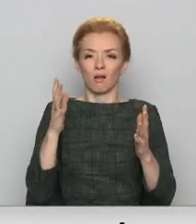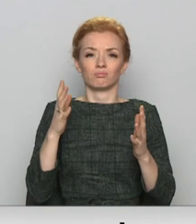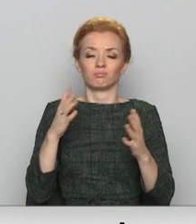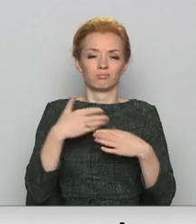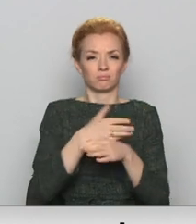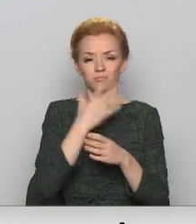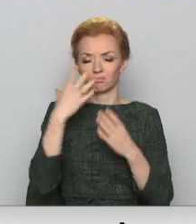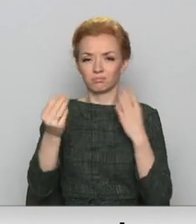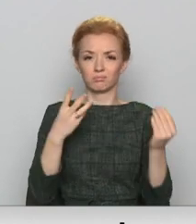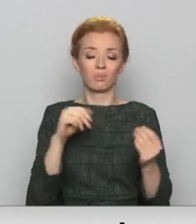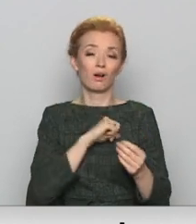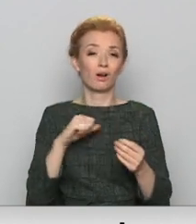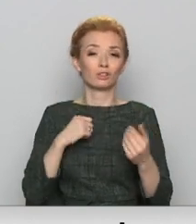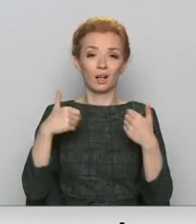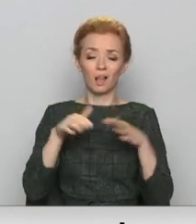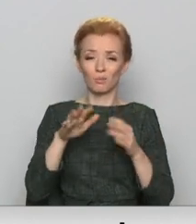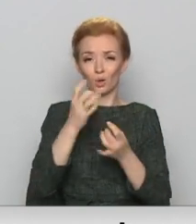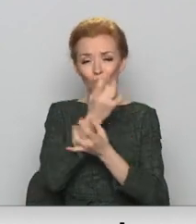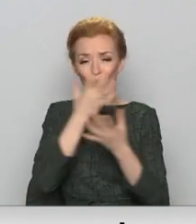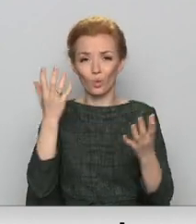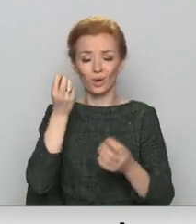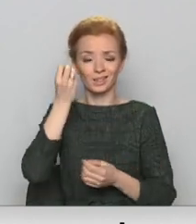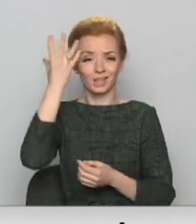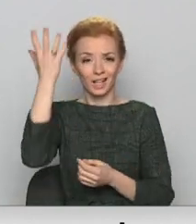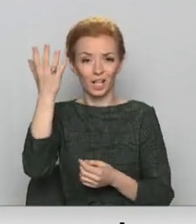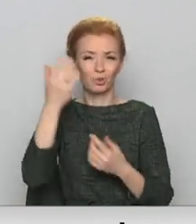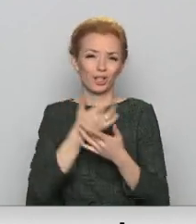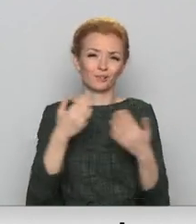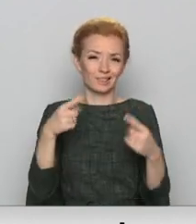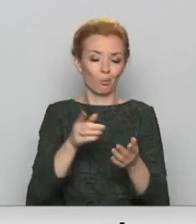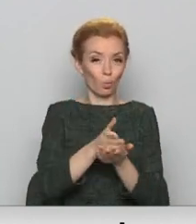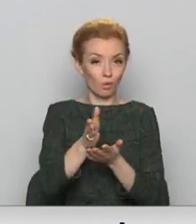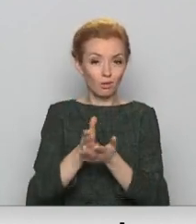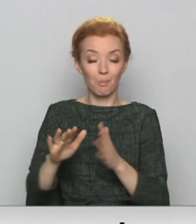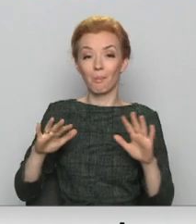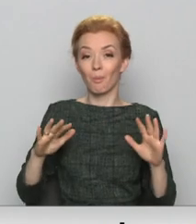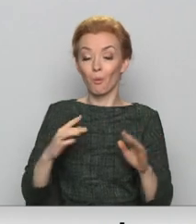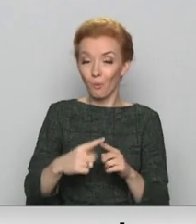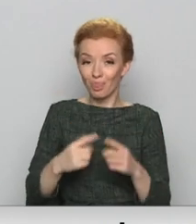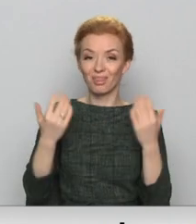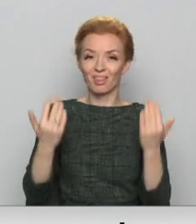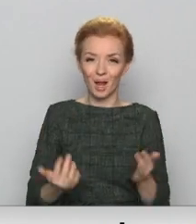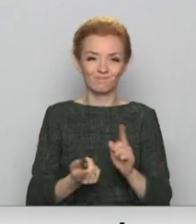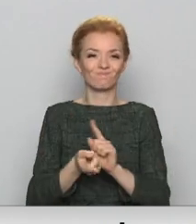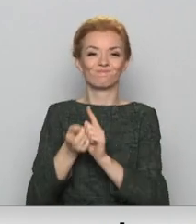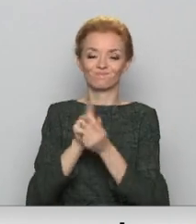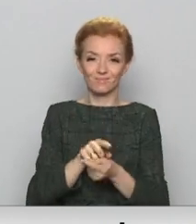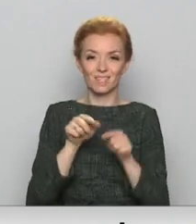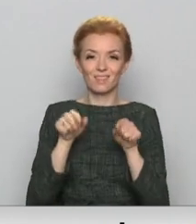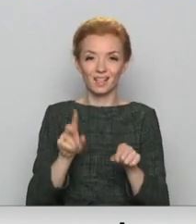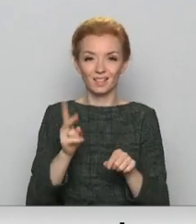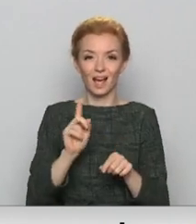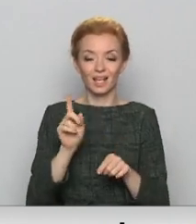par savu kultūras dzīvi, izglītību un citām nozarēm. Un tagad mainījies ir tas, ka